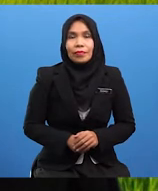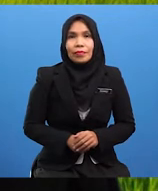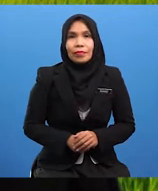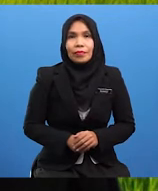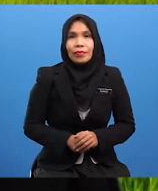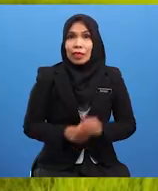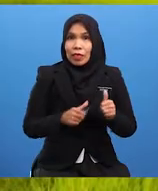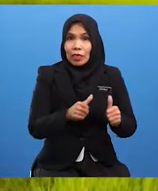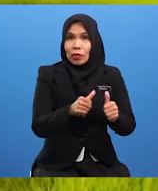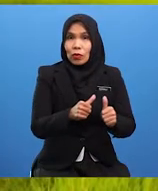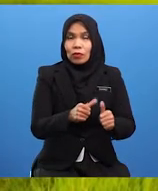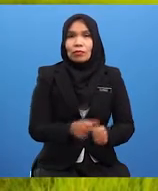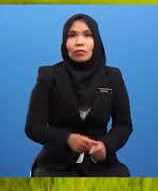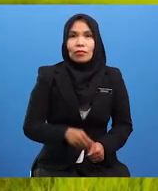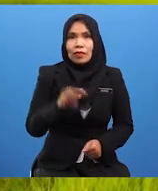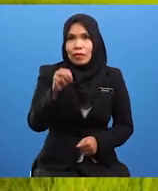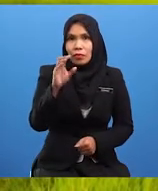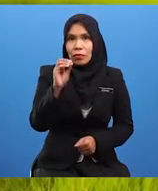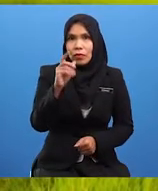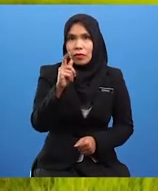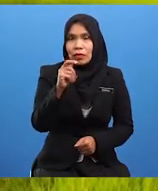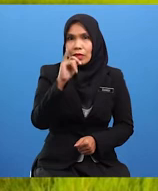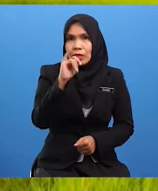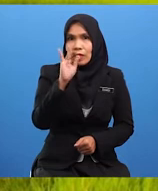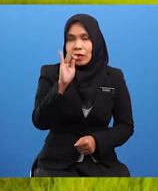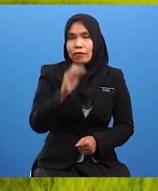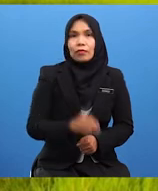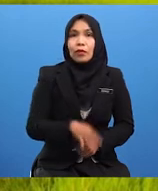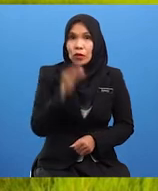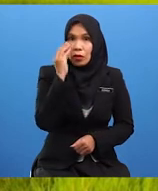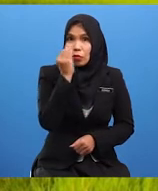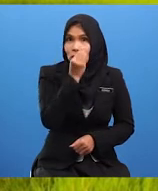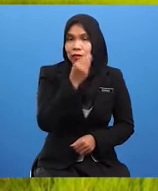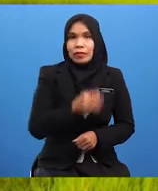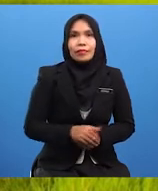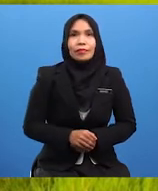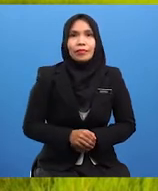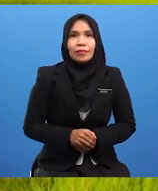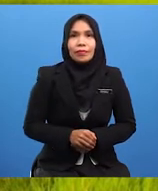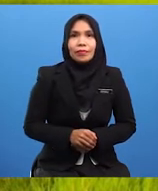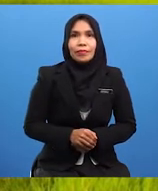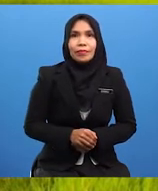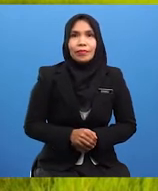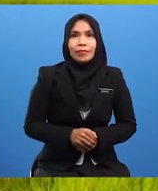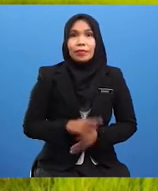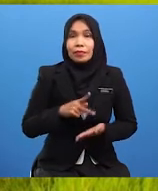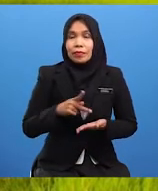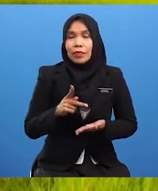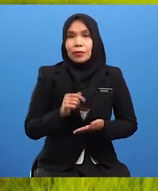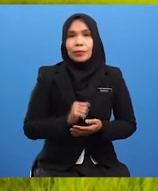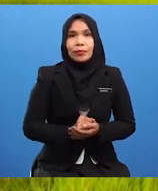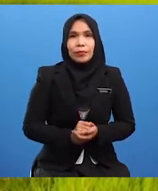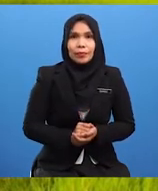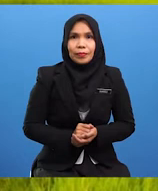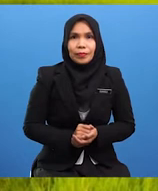ini. Merambat tebang bertingkat-tingkat, rambat menyangkut di kaki